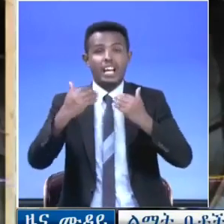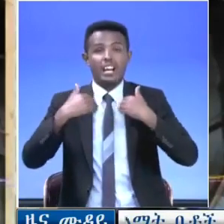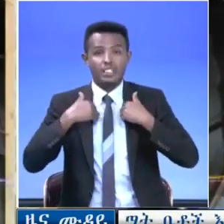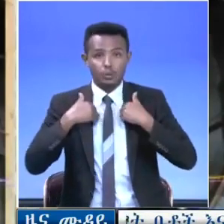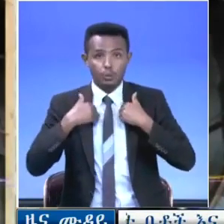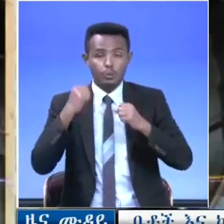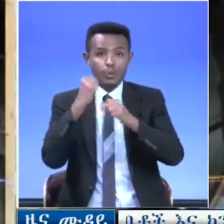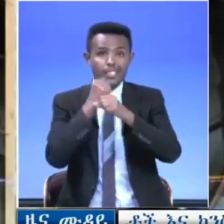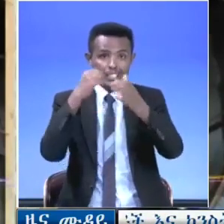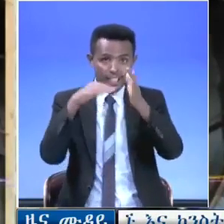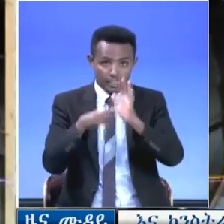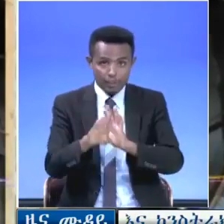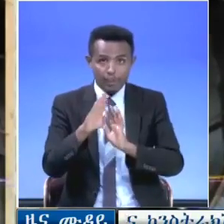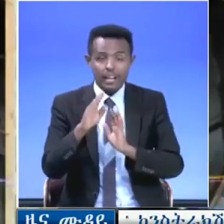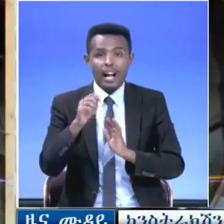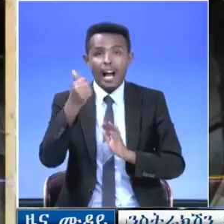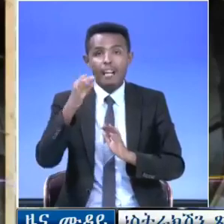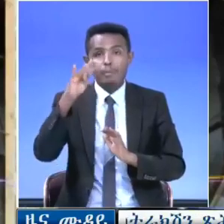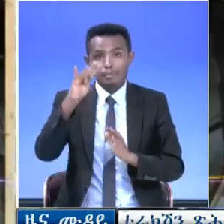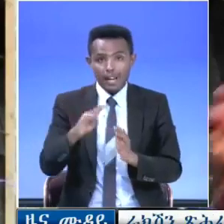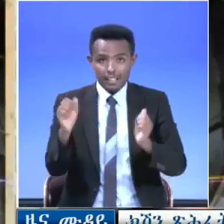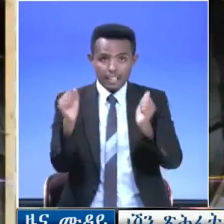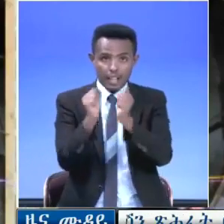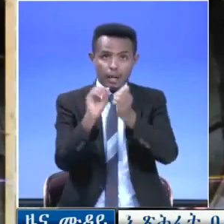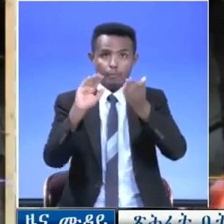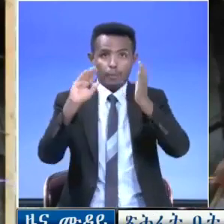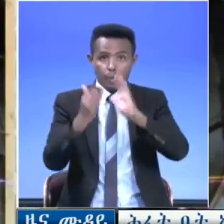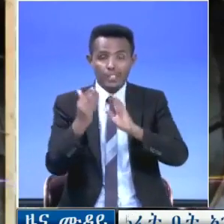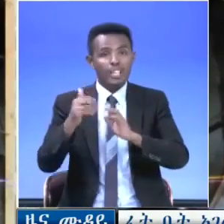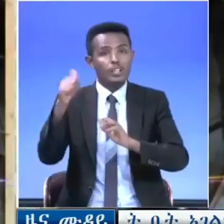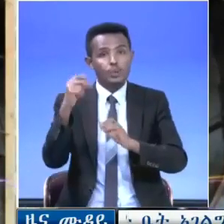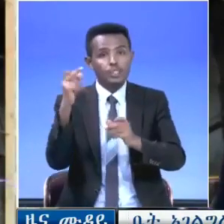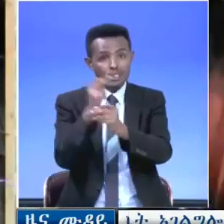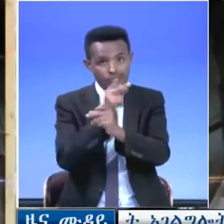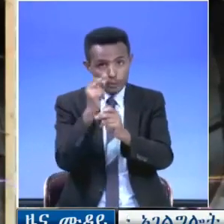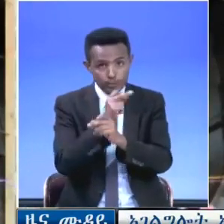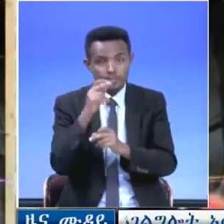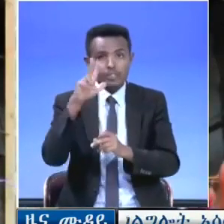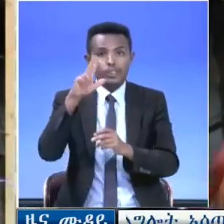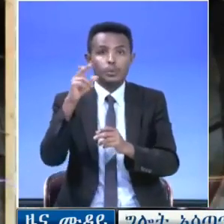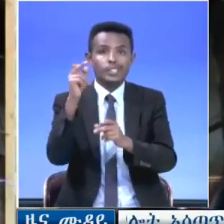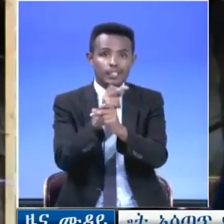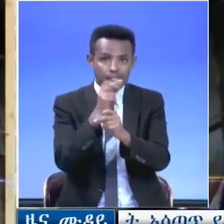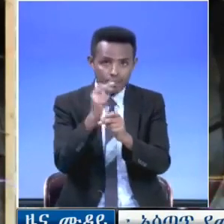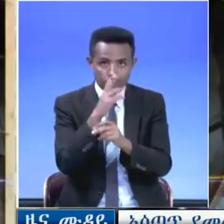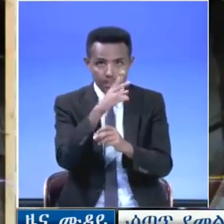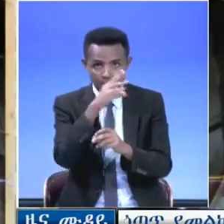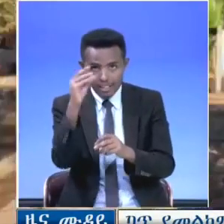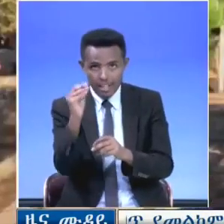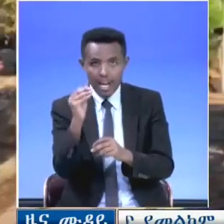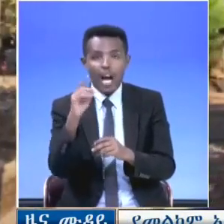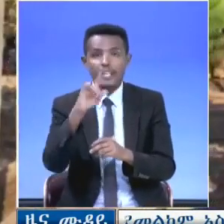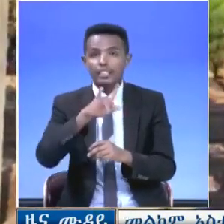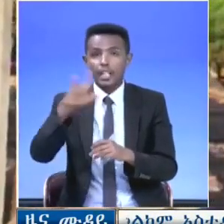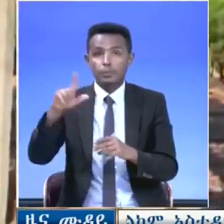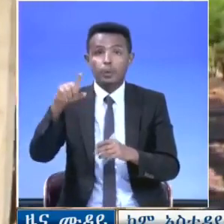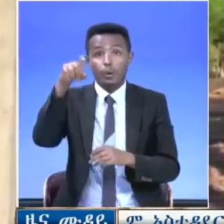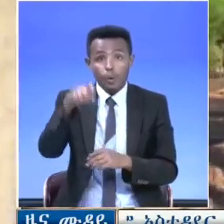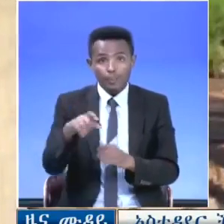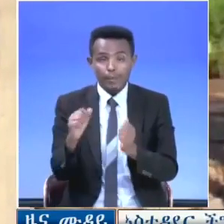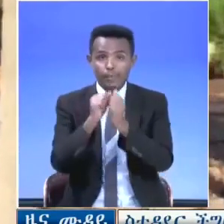አሁን ወደ ስራ ያስገባልን አልማ ጋር በመሆን። ሌሎች ድርጅቶች 3 ድርጅቶች እና አንድ ዲያስፖራ ኮሚቴ በጋራ